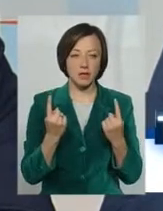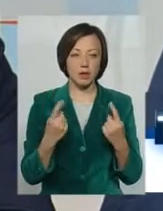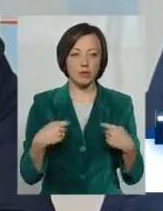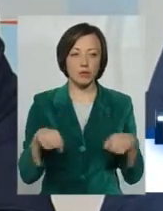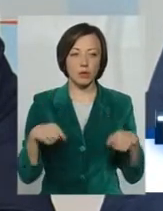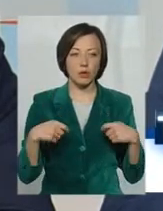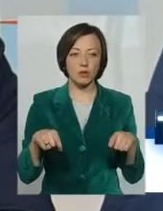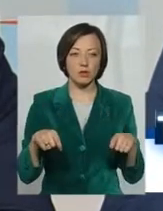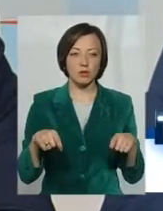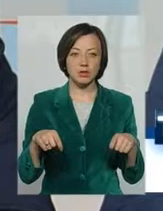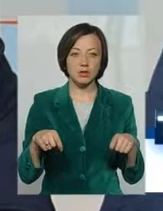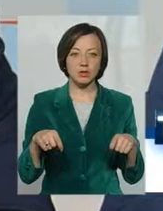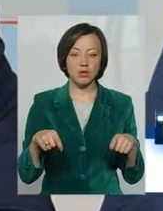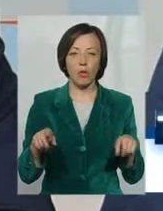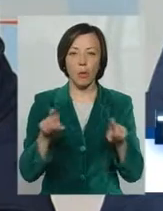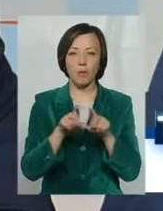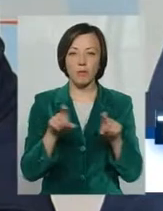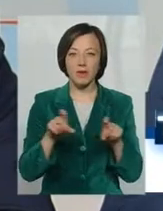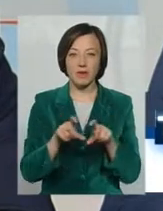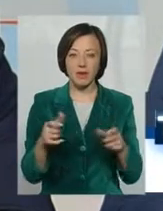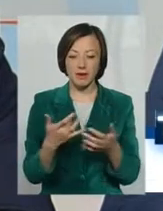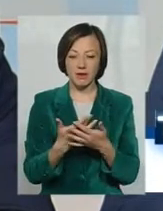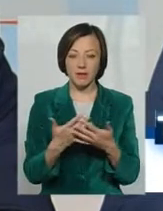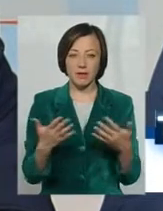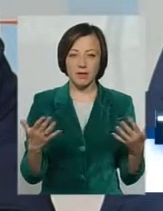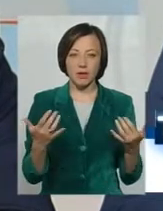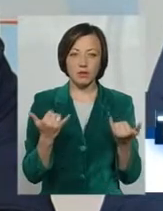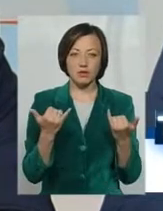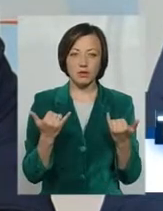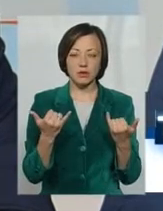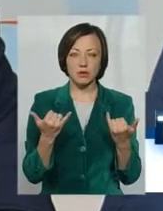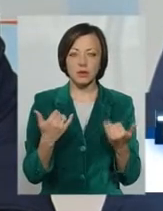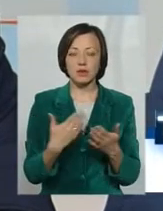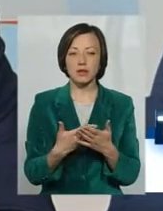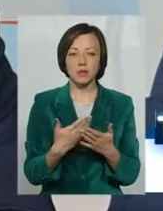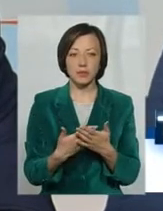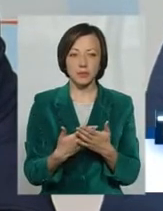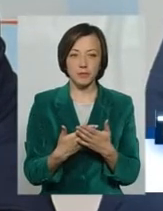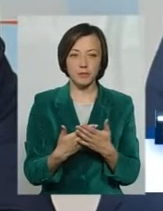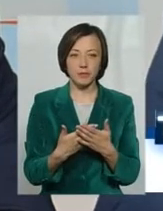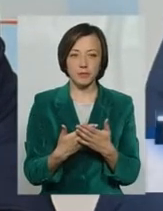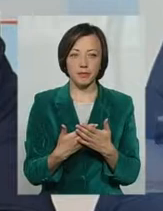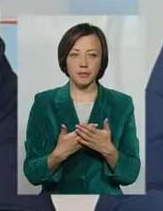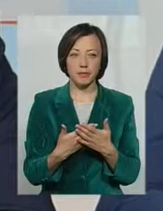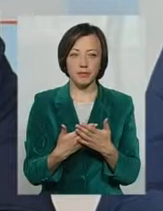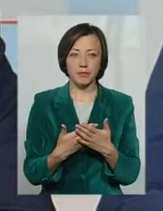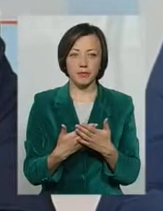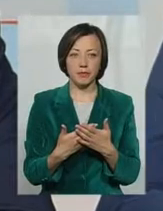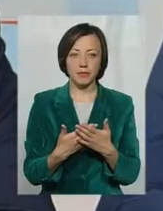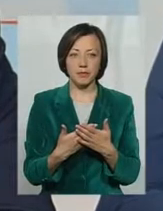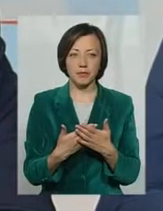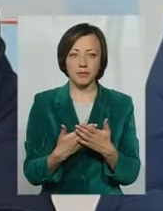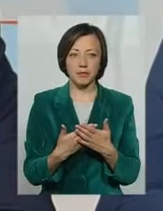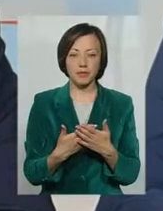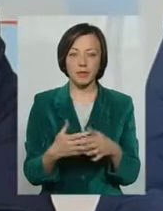продажів неліквідних об'єктів, які на сьогоднішній день не використовуються органами місцевого самоврядування. До прикладу, візьмемо той же